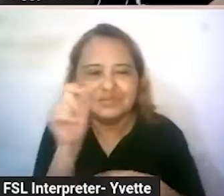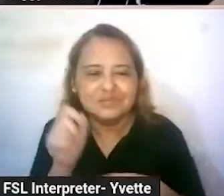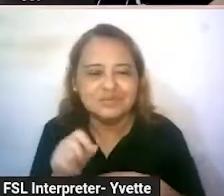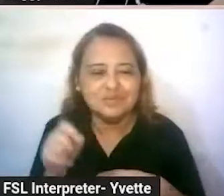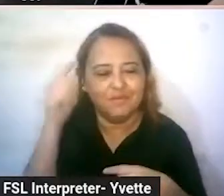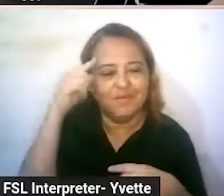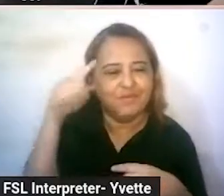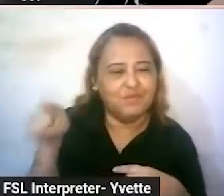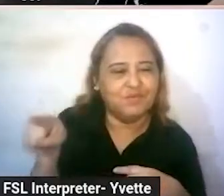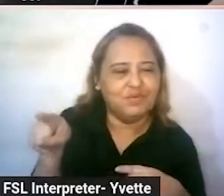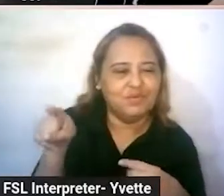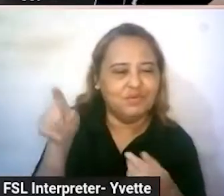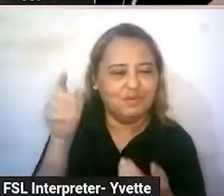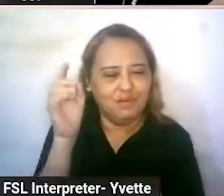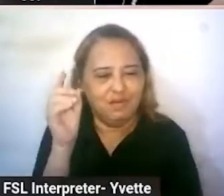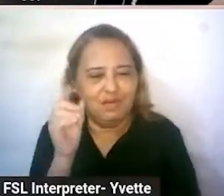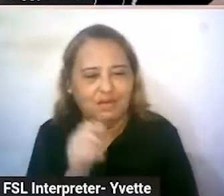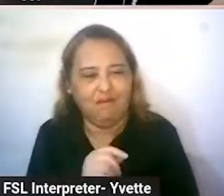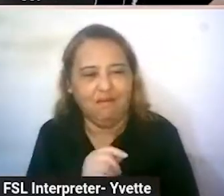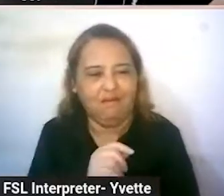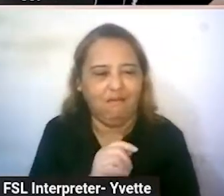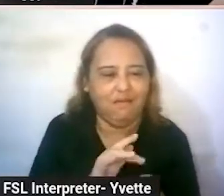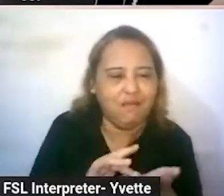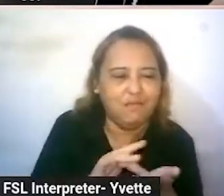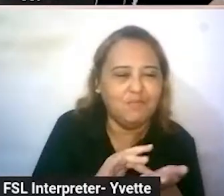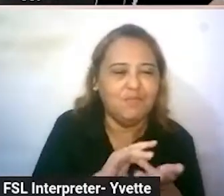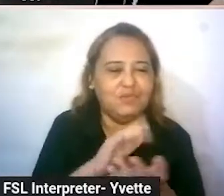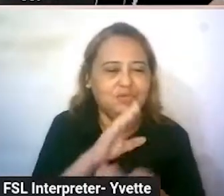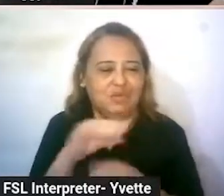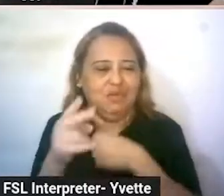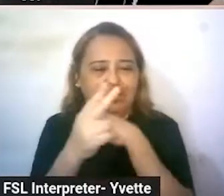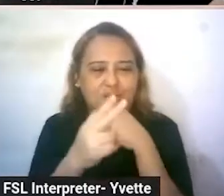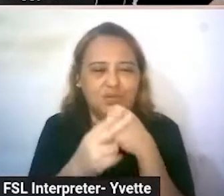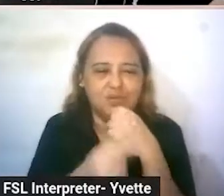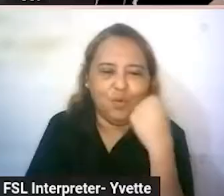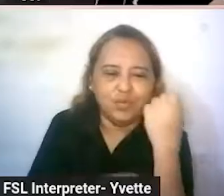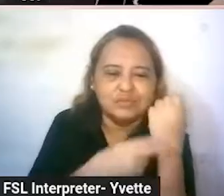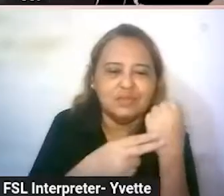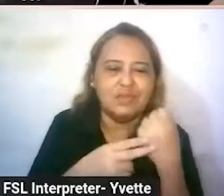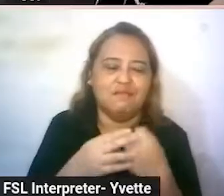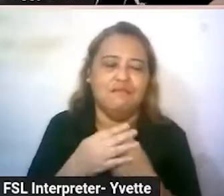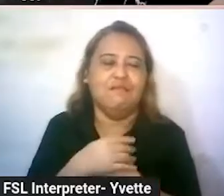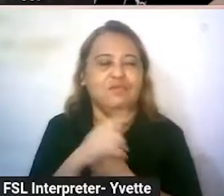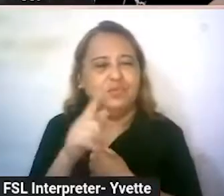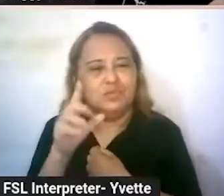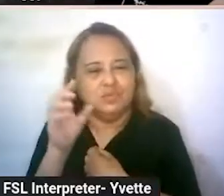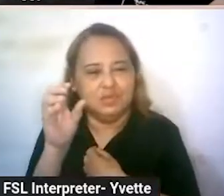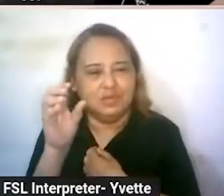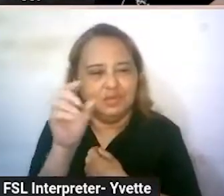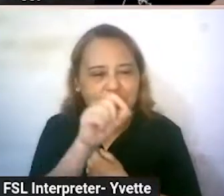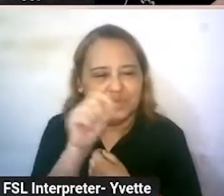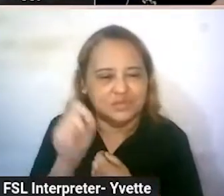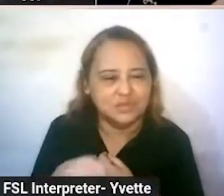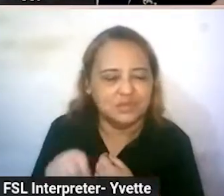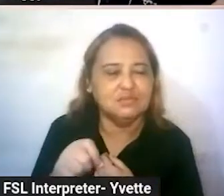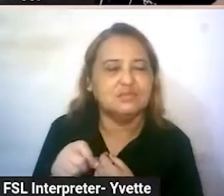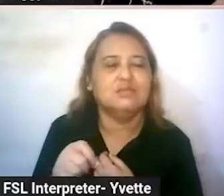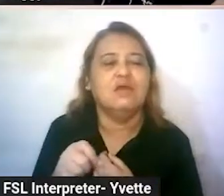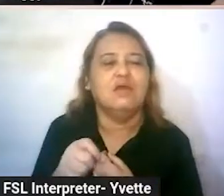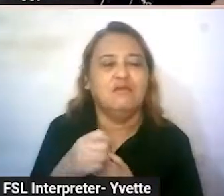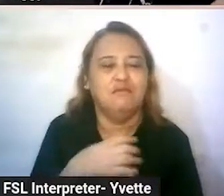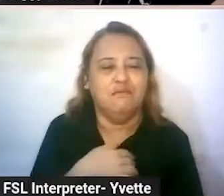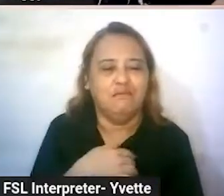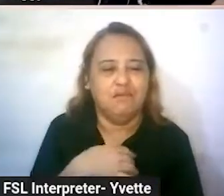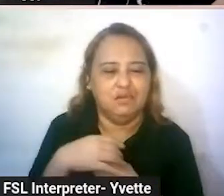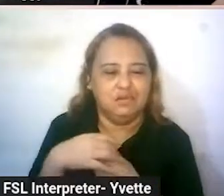sa gamot, and then even sa mga hotels, meron din discount yan, may 5% sa mga grocery items. And then, ang